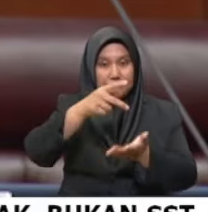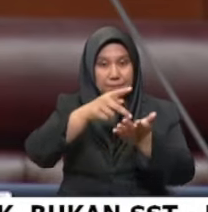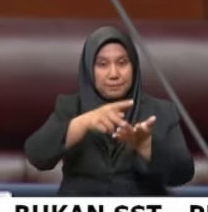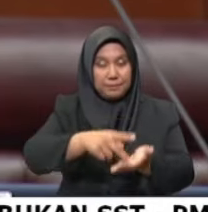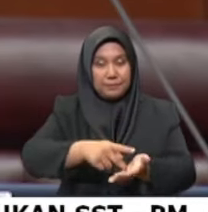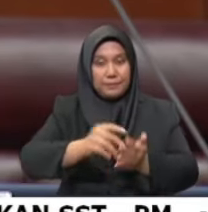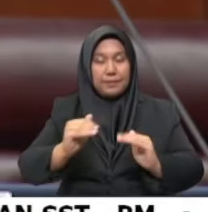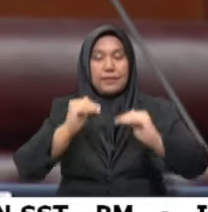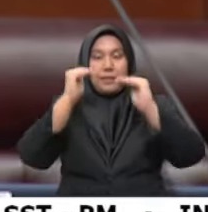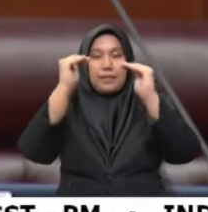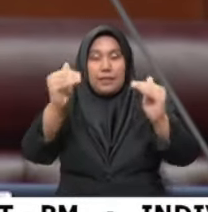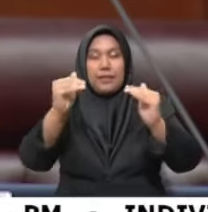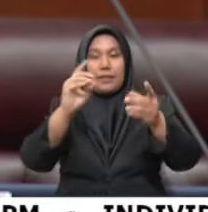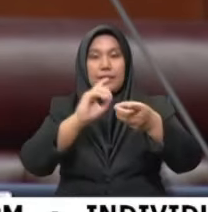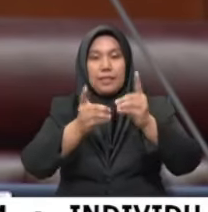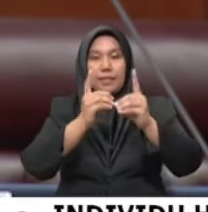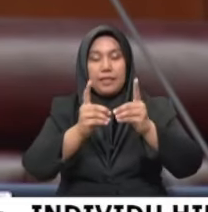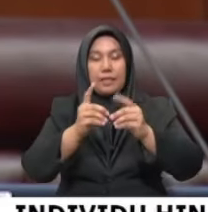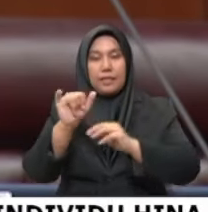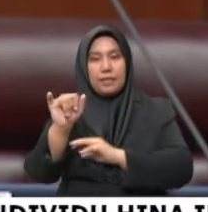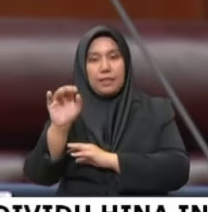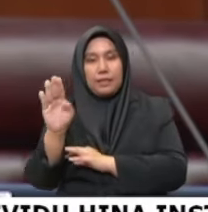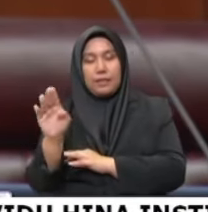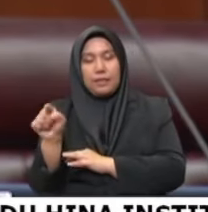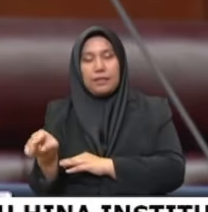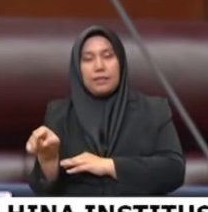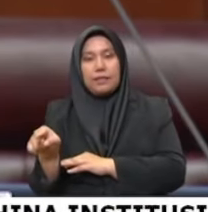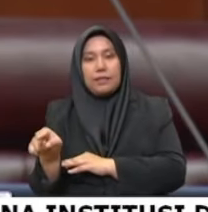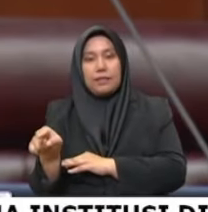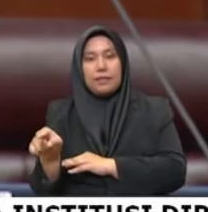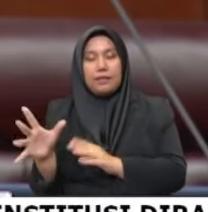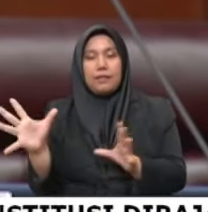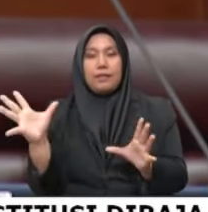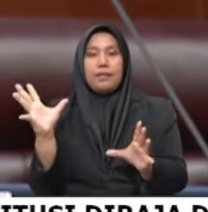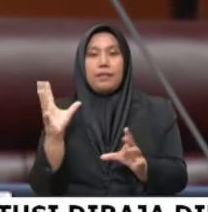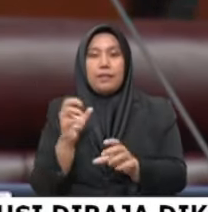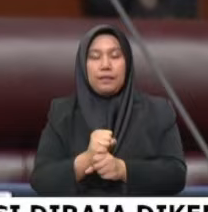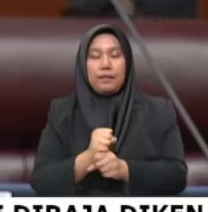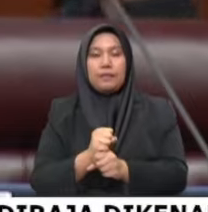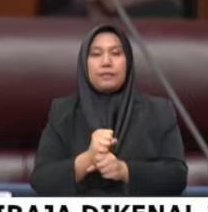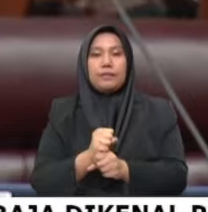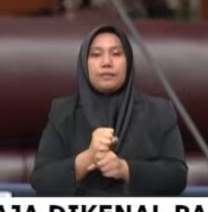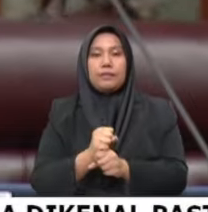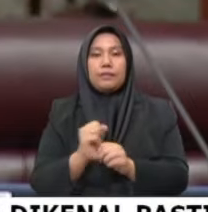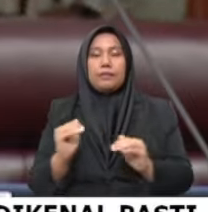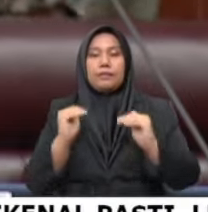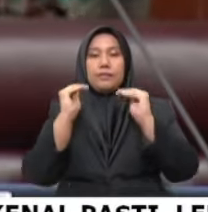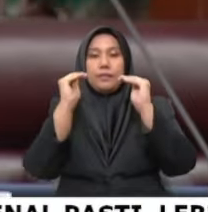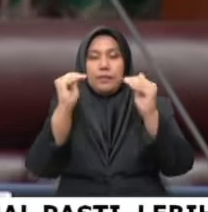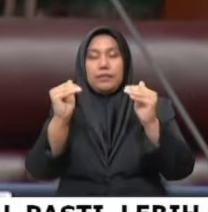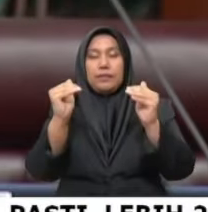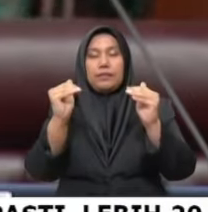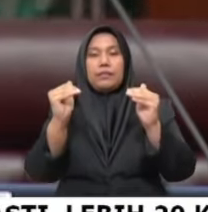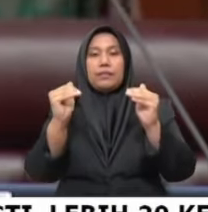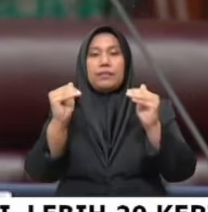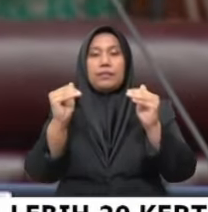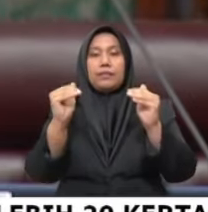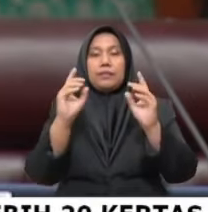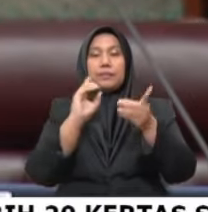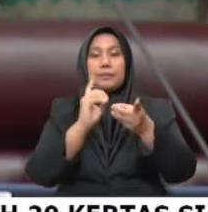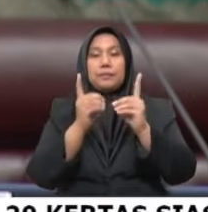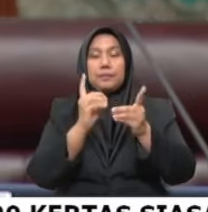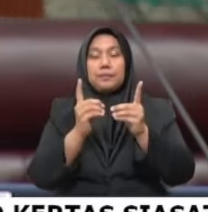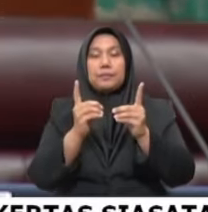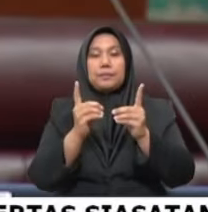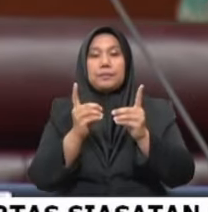tahap kompetensi digital, soalan Yang Berhormat itu kalau boleh saya rangkumkan sebagai tahap kompetensi digital Yang Berhormat untuk guru-guru